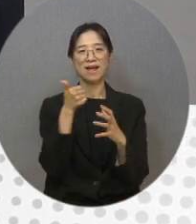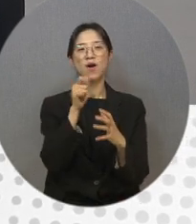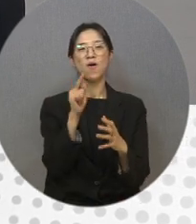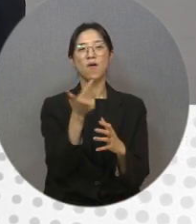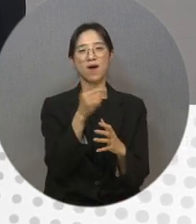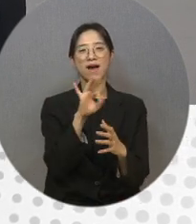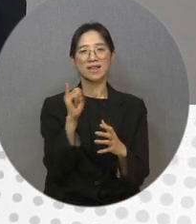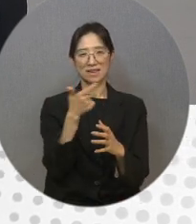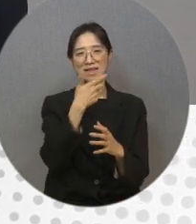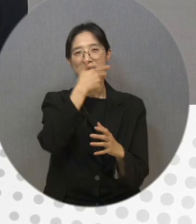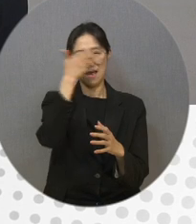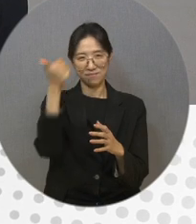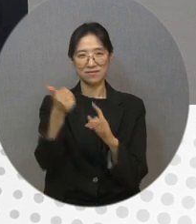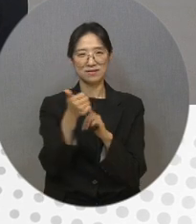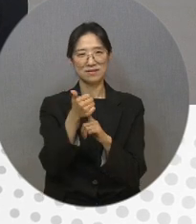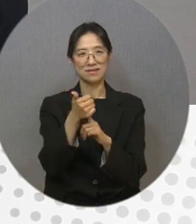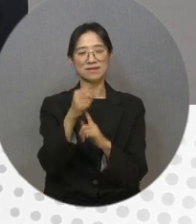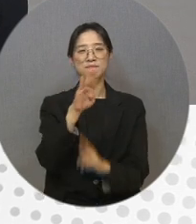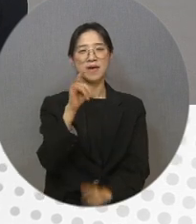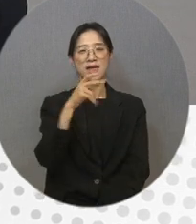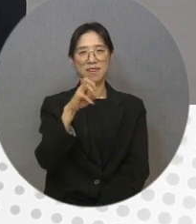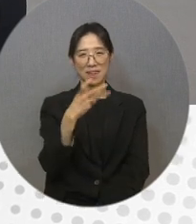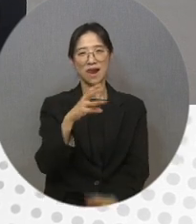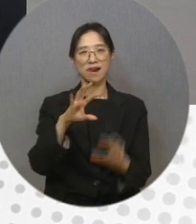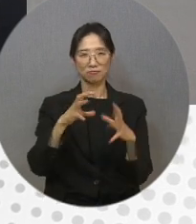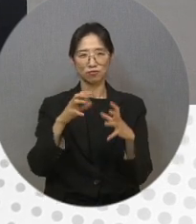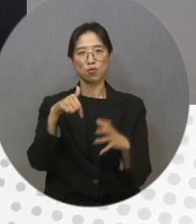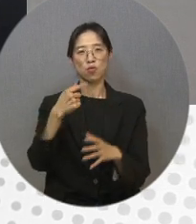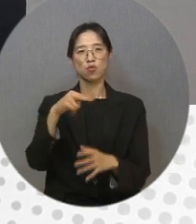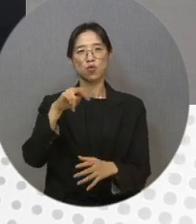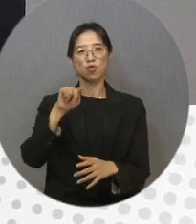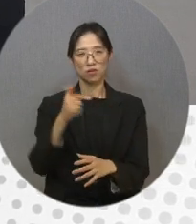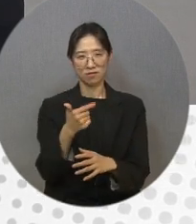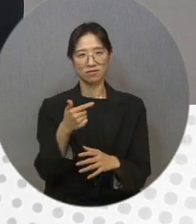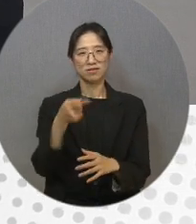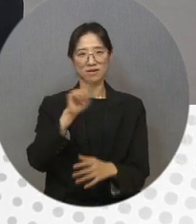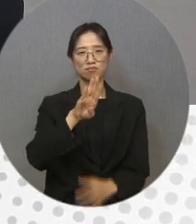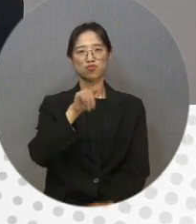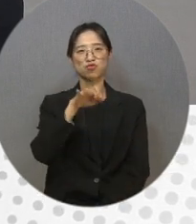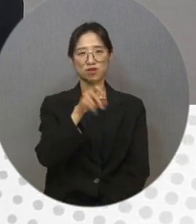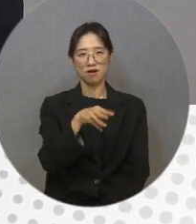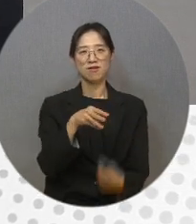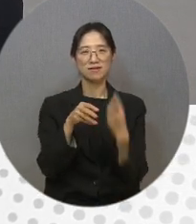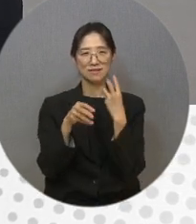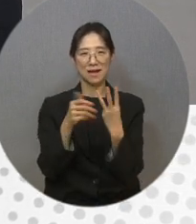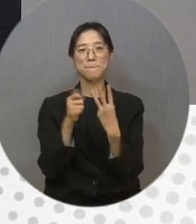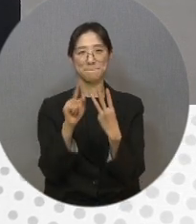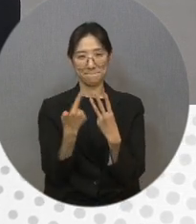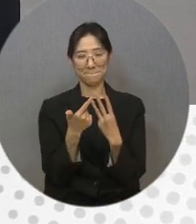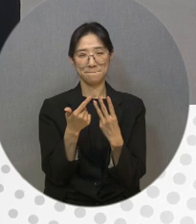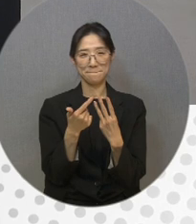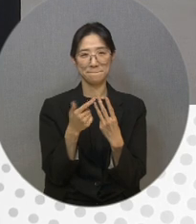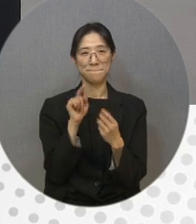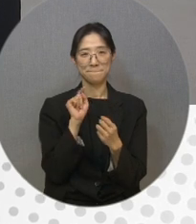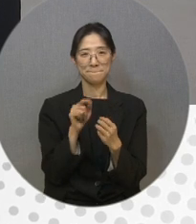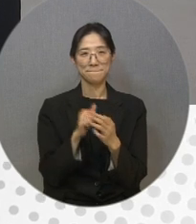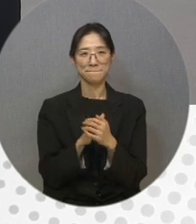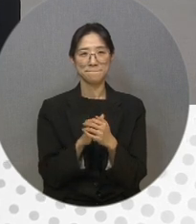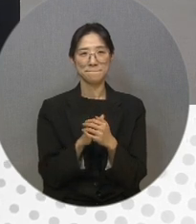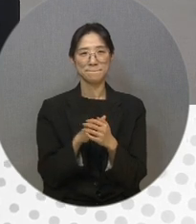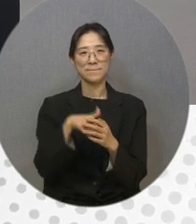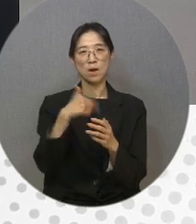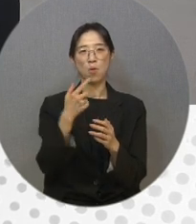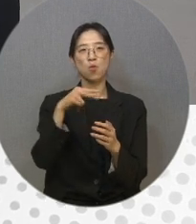할아버지들이죠. 배달국, 고조선, 부여, 그리고 사만, 아까 부여, 이게 고조선에,